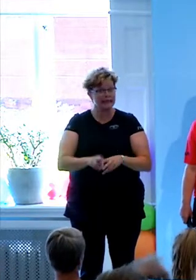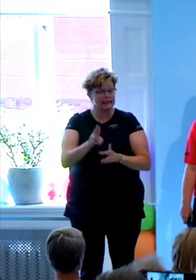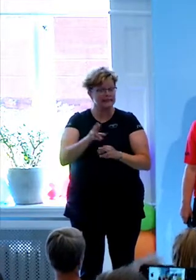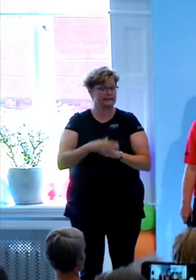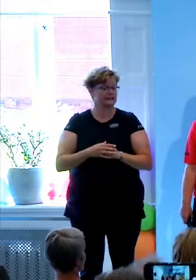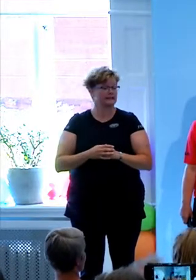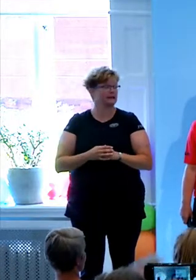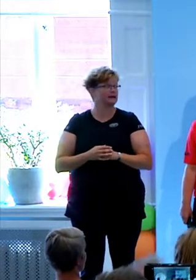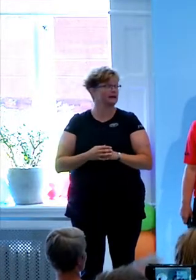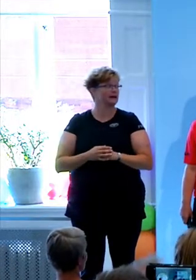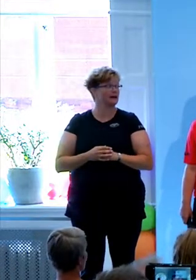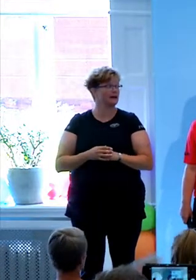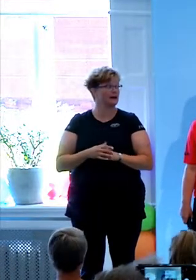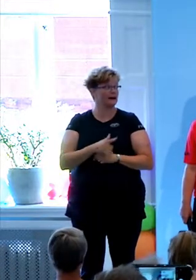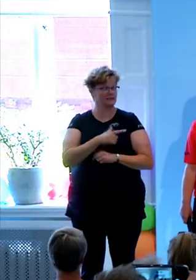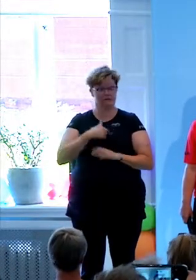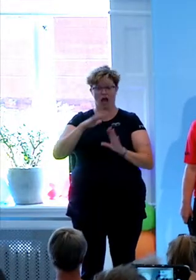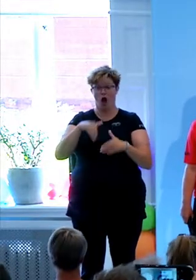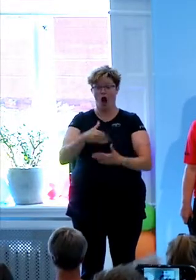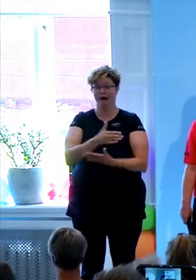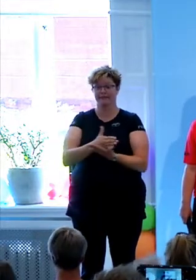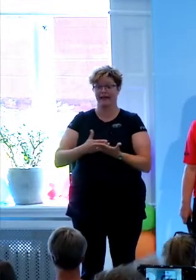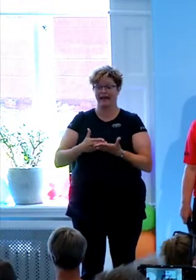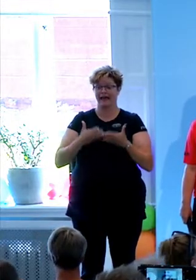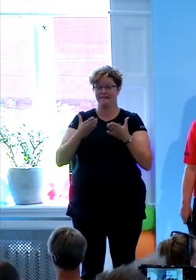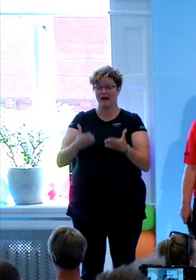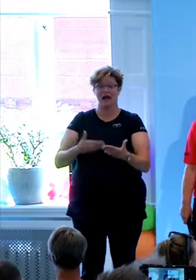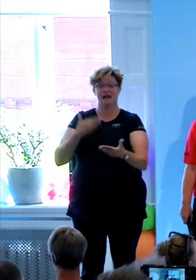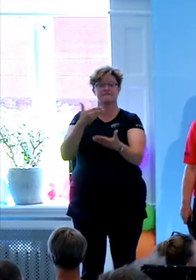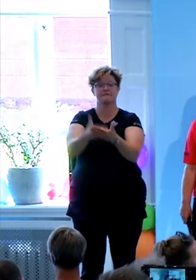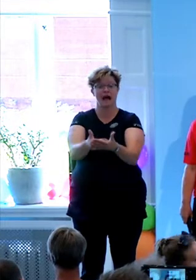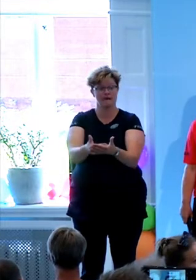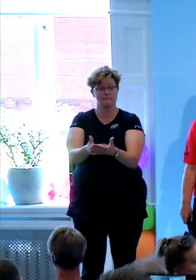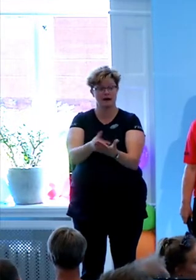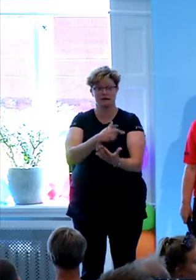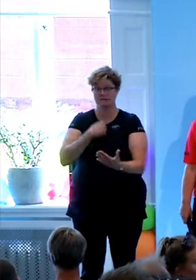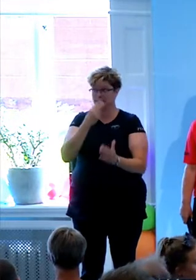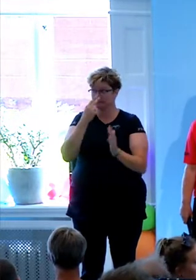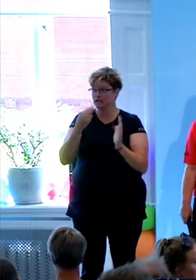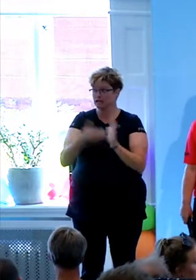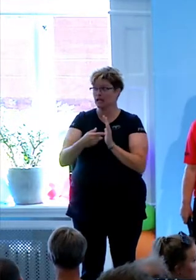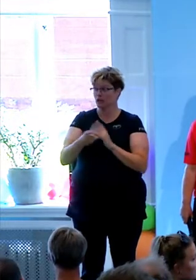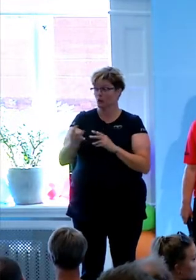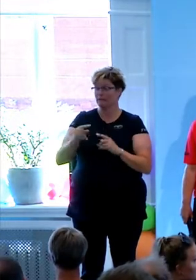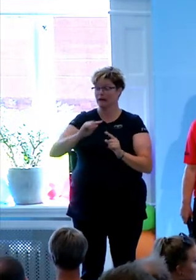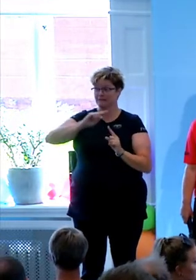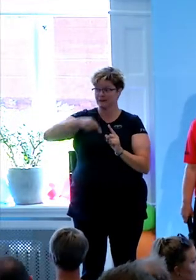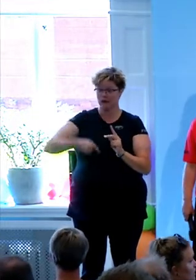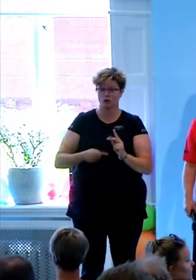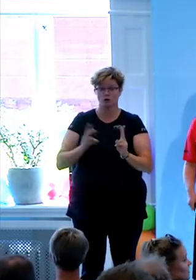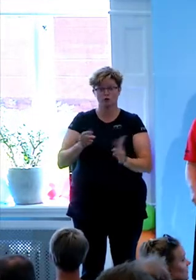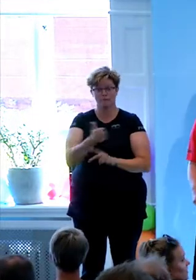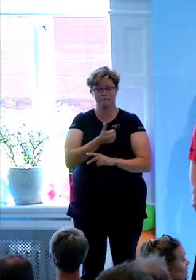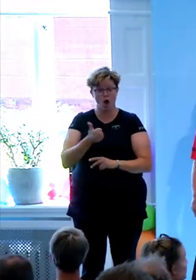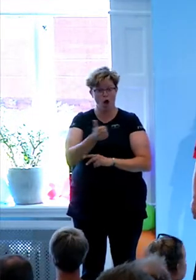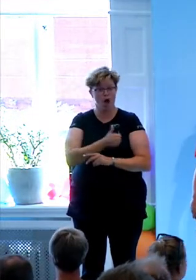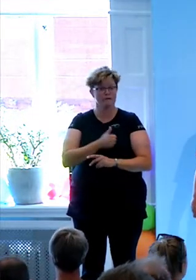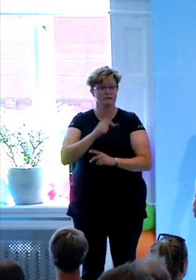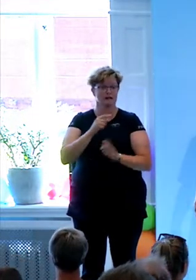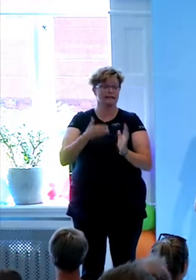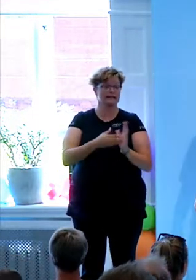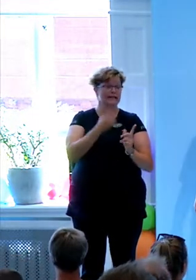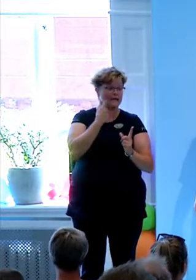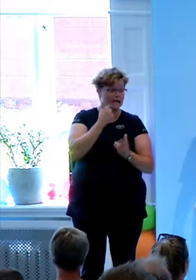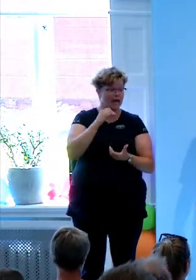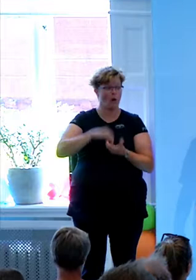egentligen, har vi delat hela vägen fram? Har vi sett till att de villkoren som behövs för killar